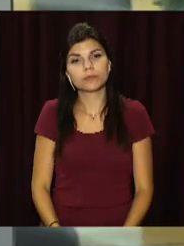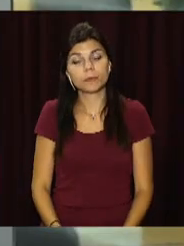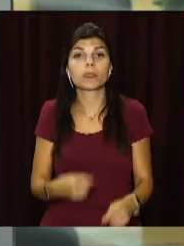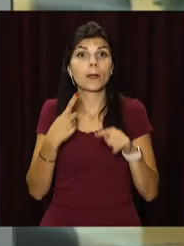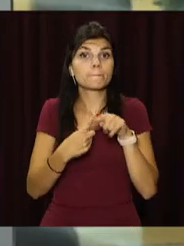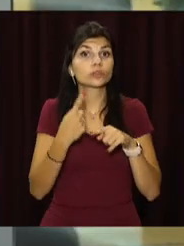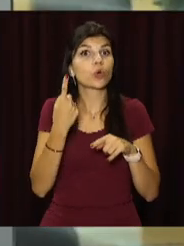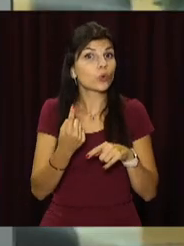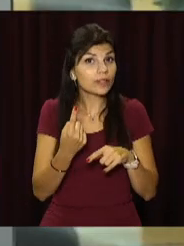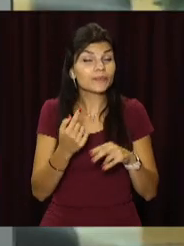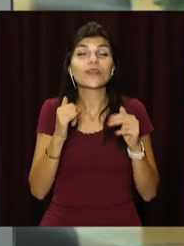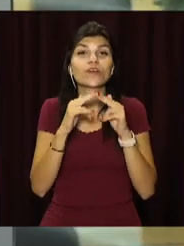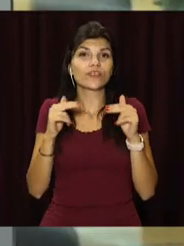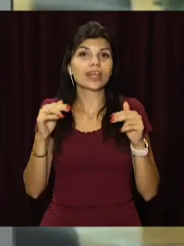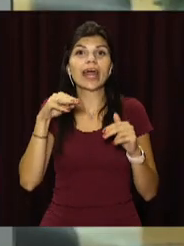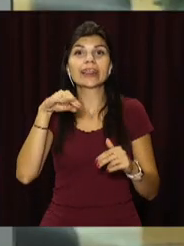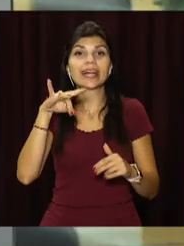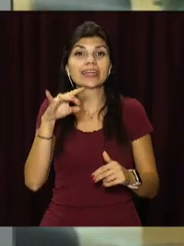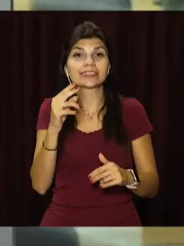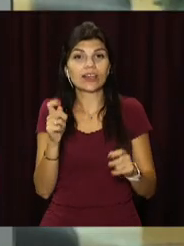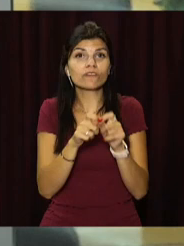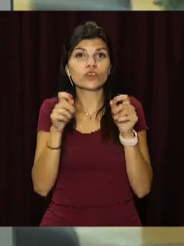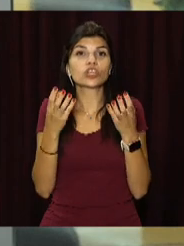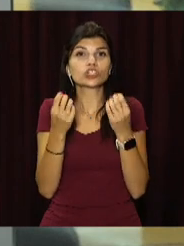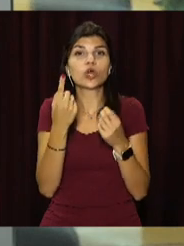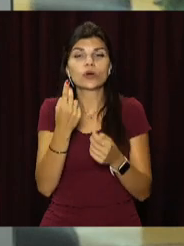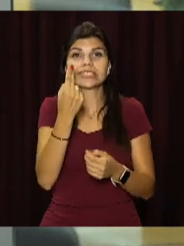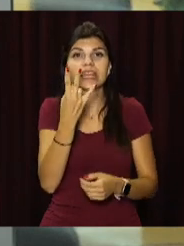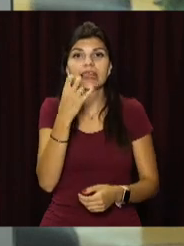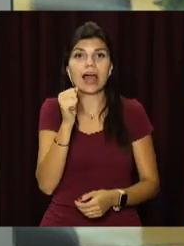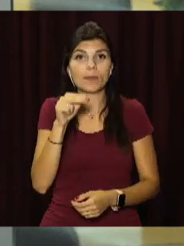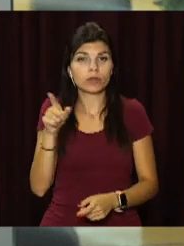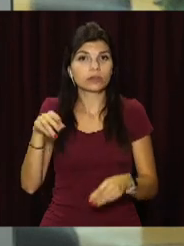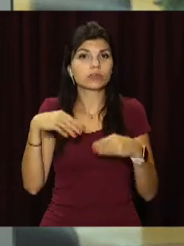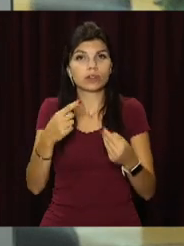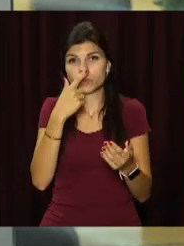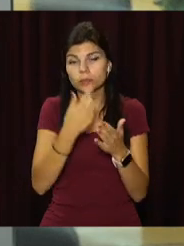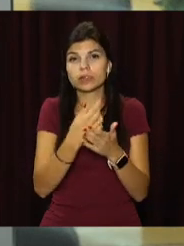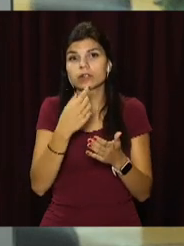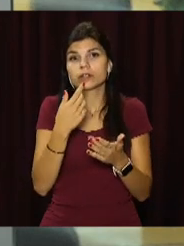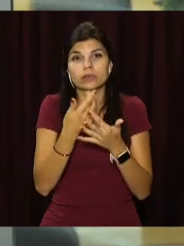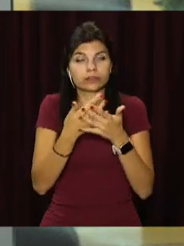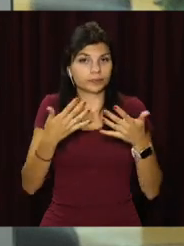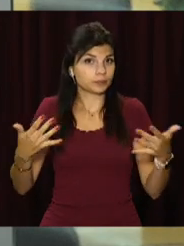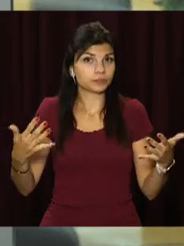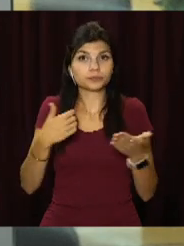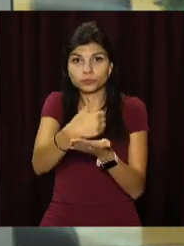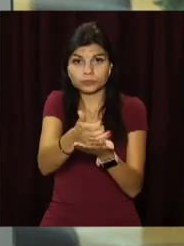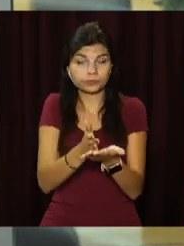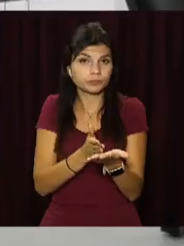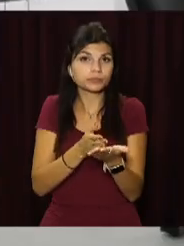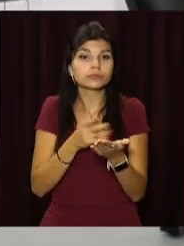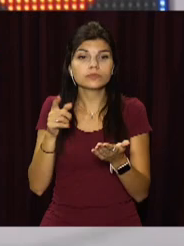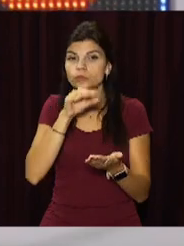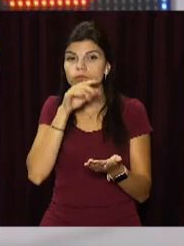Плюс один. У Дніпрі в одному з торговельних центрів відкрили ще один ЦНАП. Тут надаватимуть майже 300 послуг. Фахівці